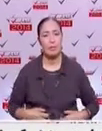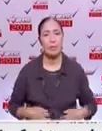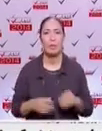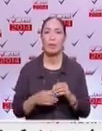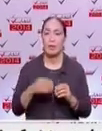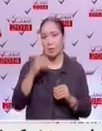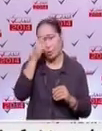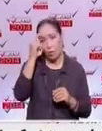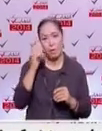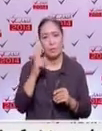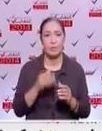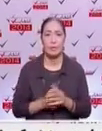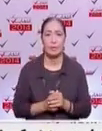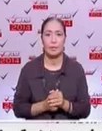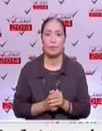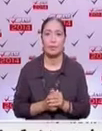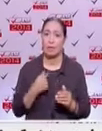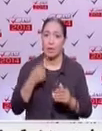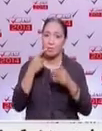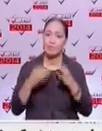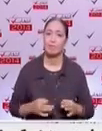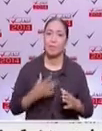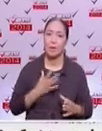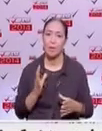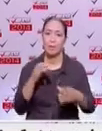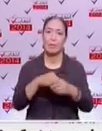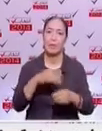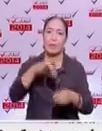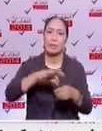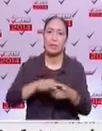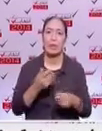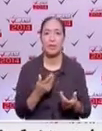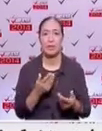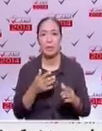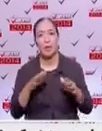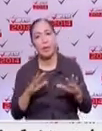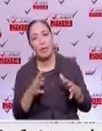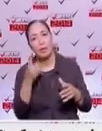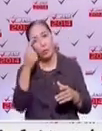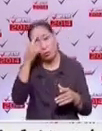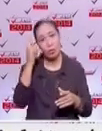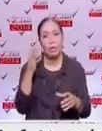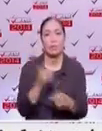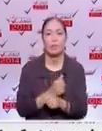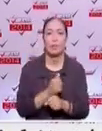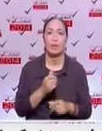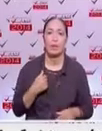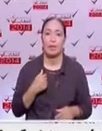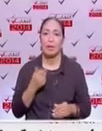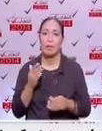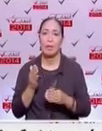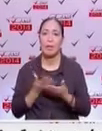زين العابدين. قررنا باش نخوض الانتخابات ونعبروا كيفنا كيف بقيه التوانسه على اخلاصنا للوطن،